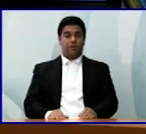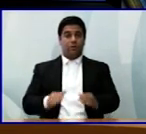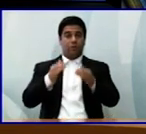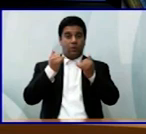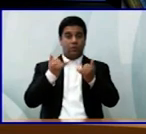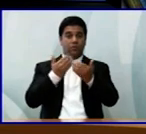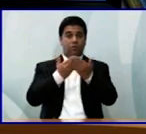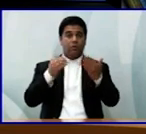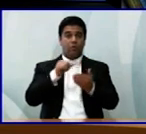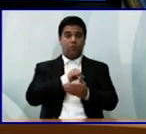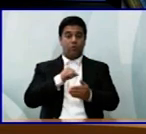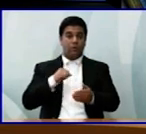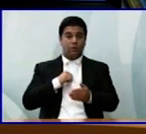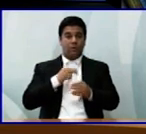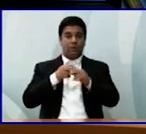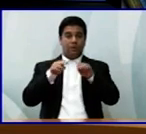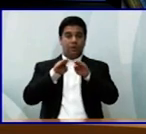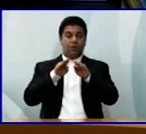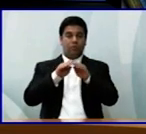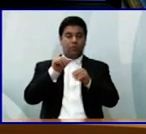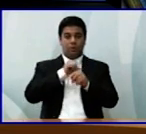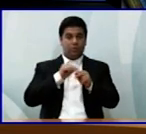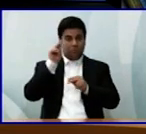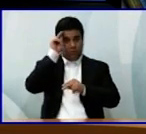Endi o'zingiz tenglamani ishlab ko'ring.